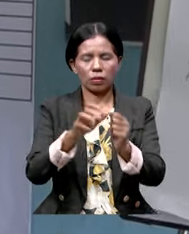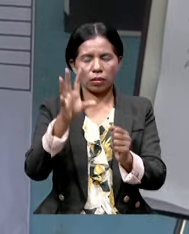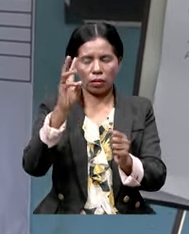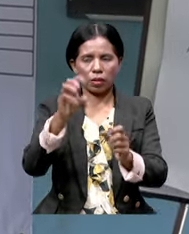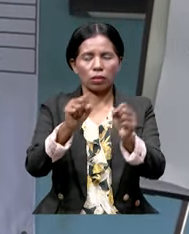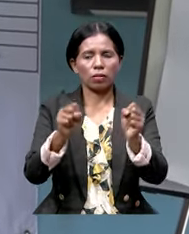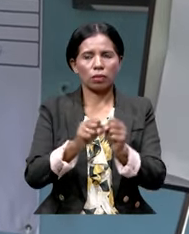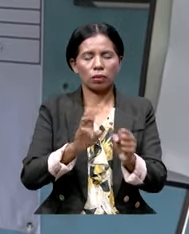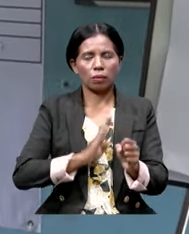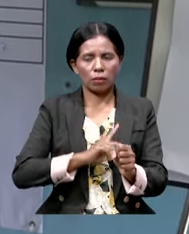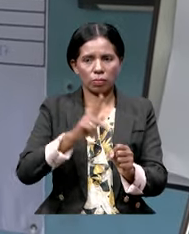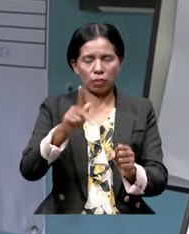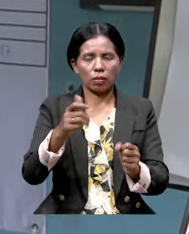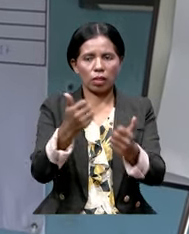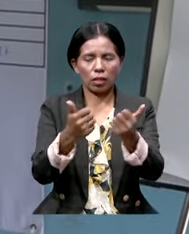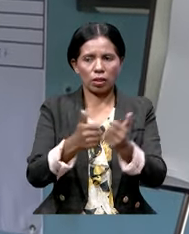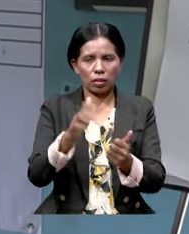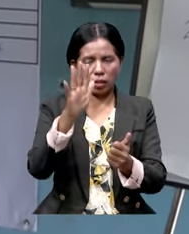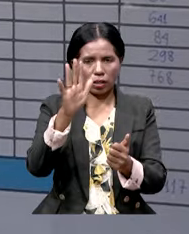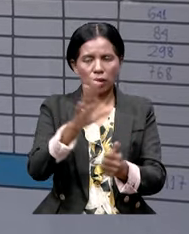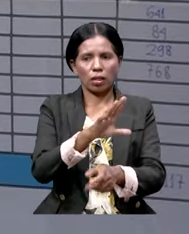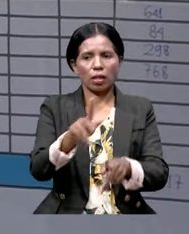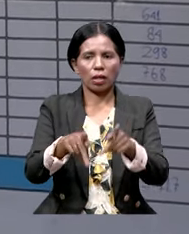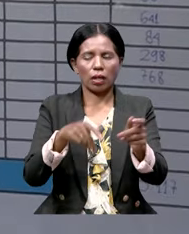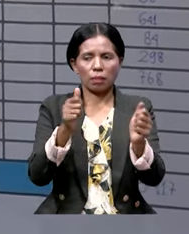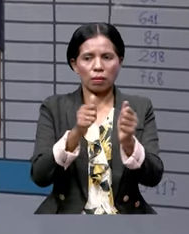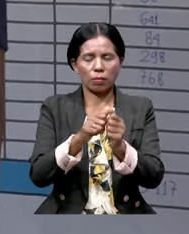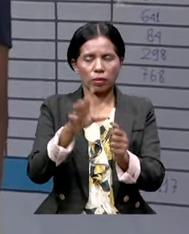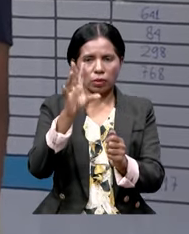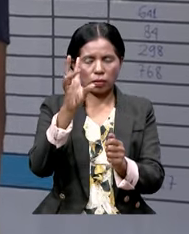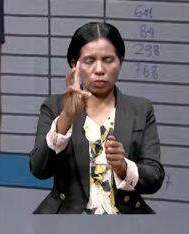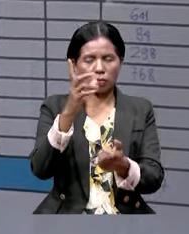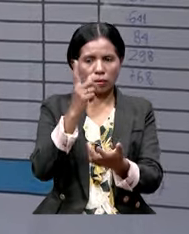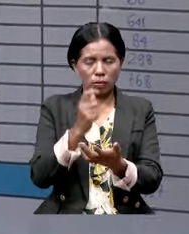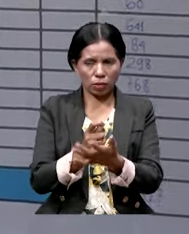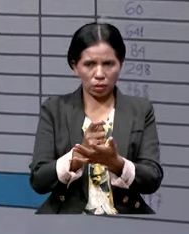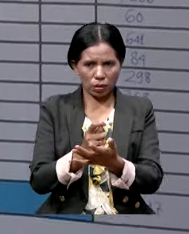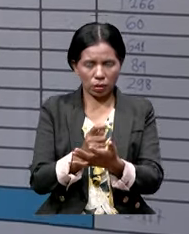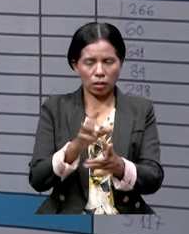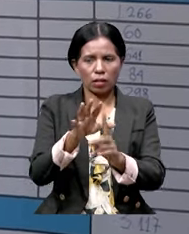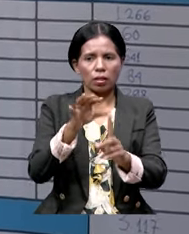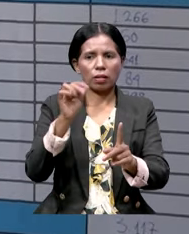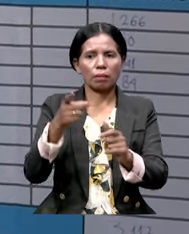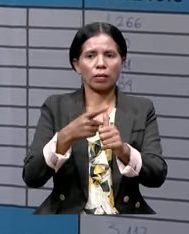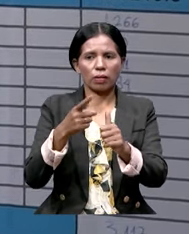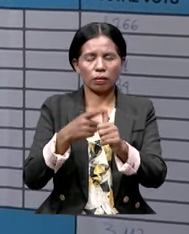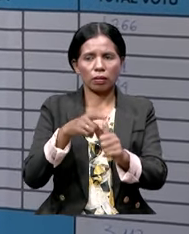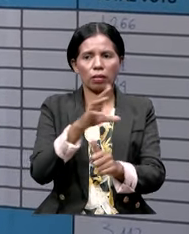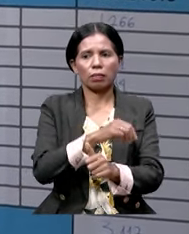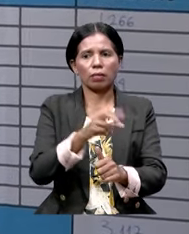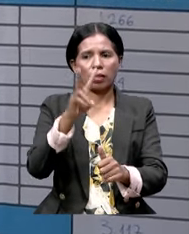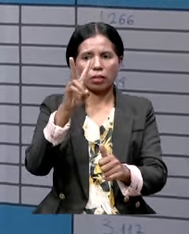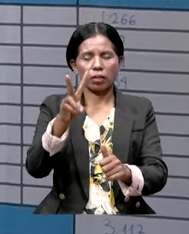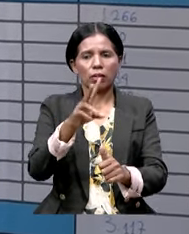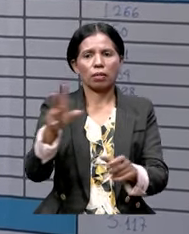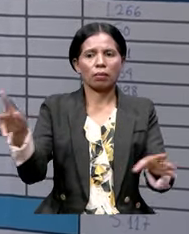suku Bebonuk iha aldeia 5 ho eleitor besi krihun hitu mai be iha eleição primeira volta ne eleitor rihun tolu resin det